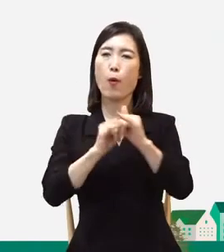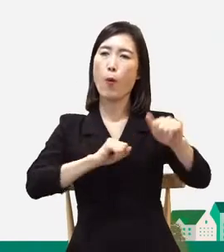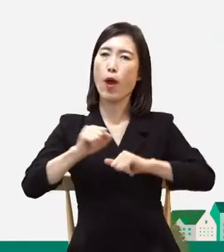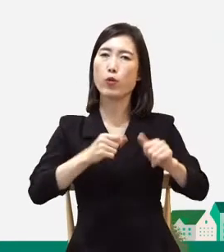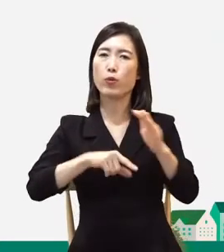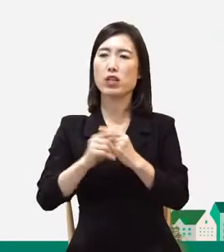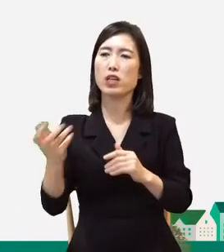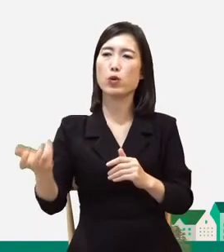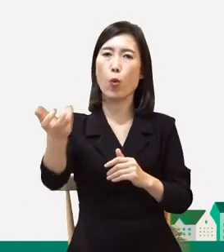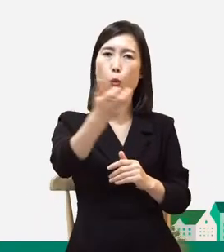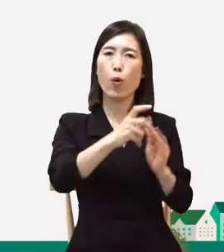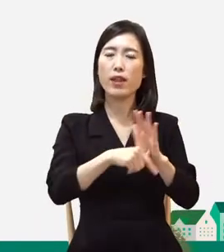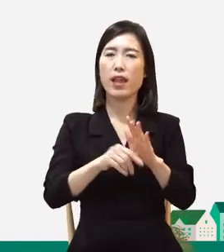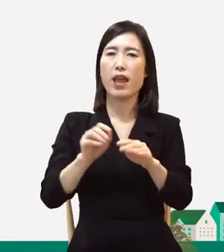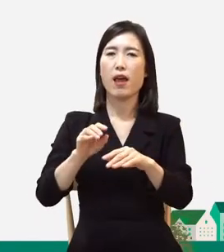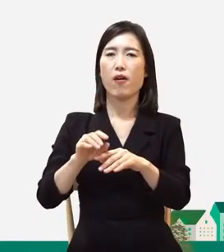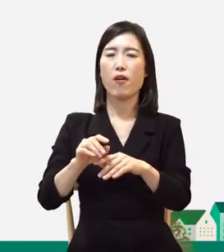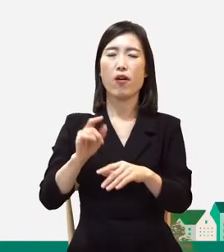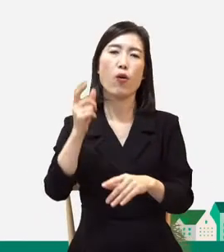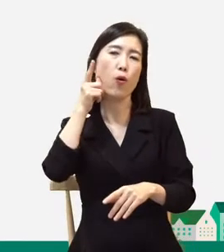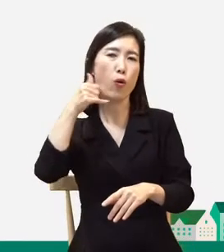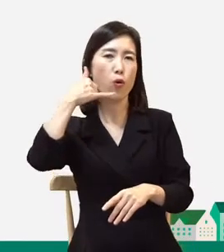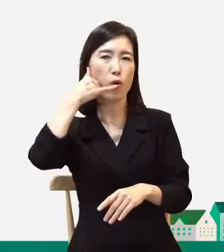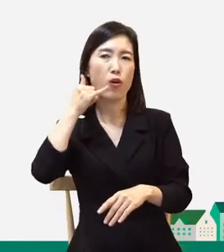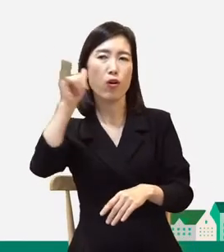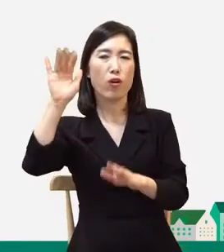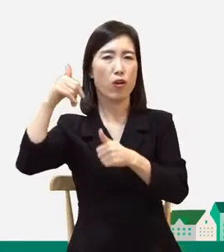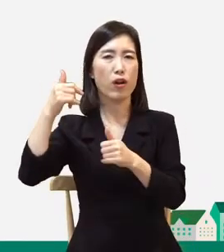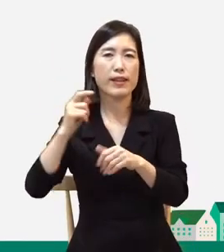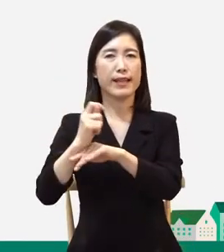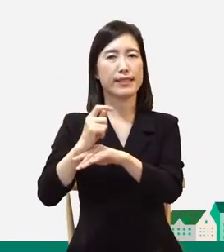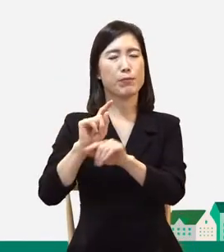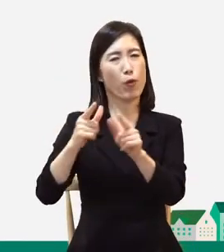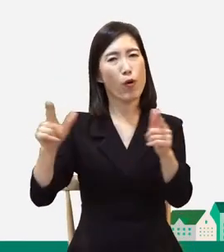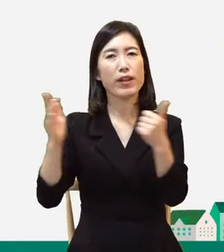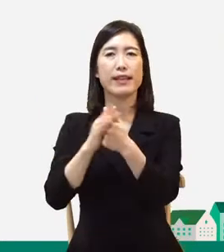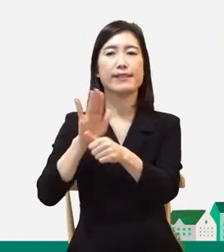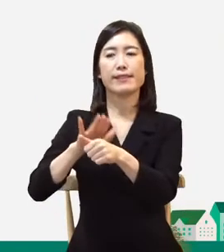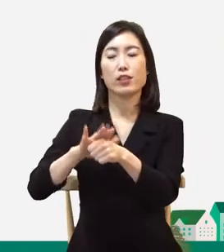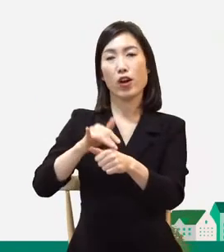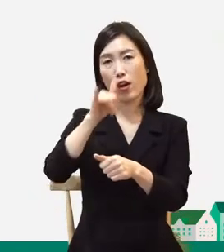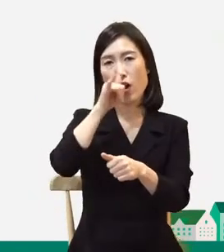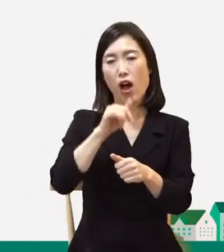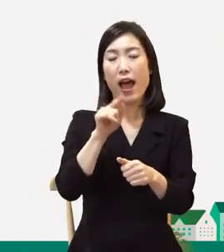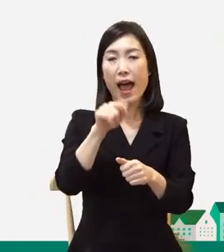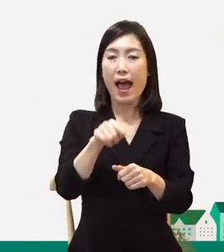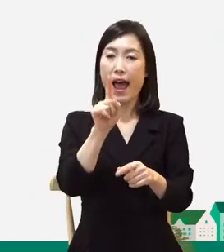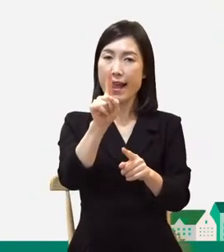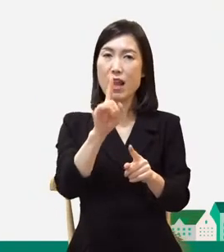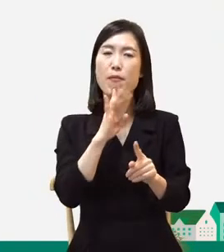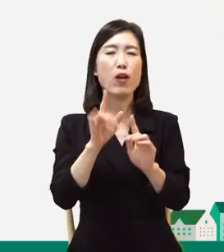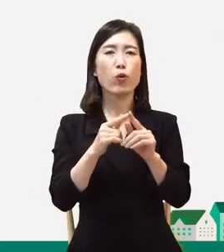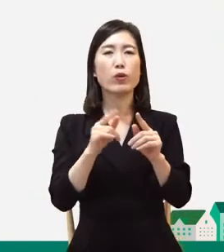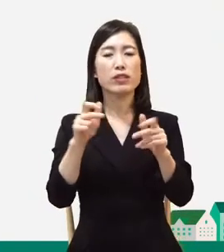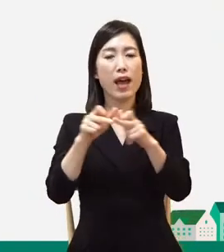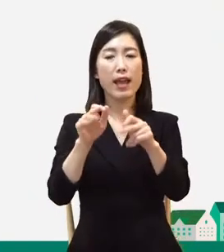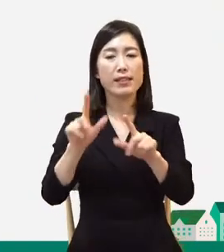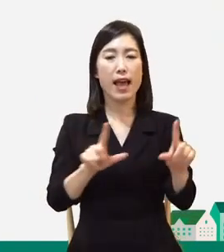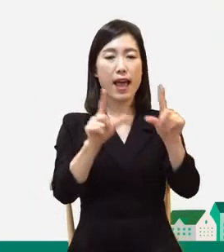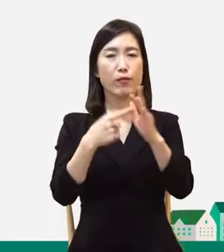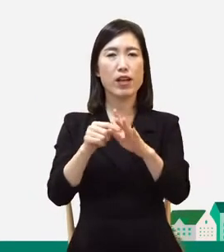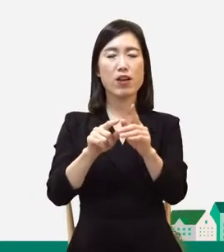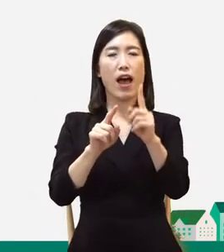사업을 실시하고 있습니다. 그래서 전체적으로 이러한 것들이 통합적으로 이루어지는 예